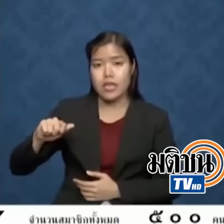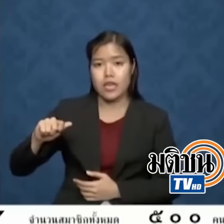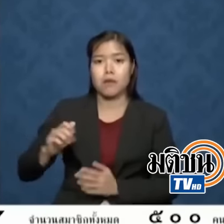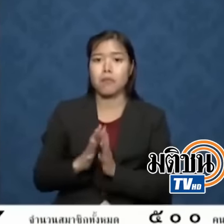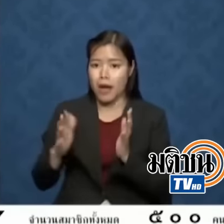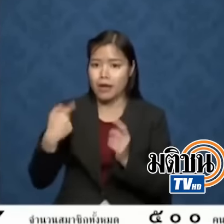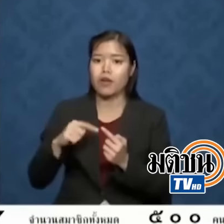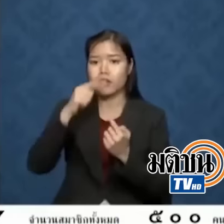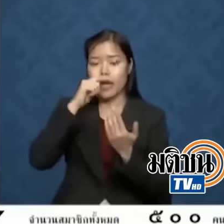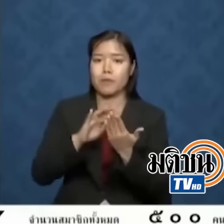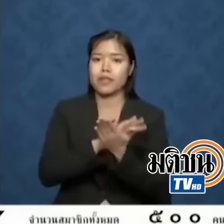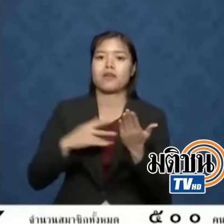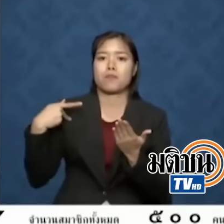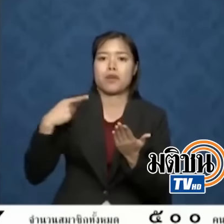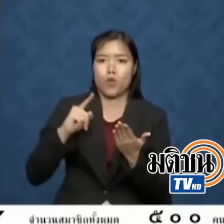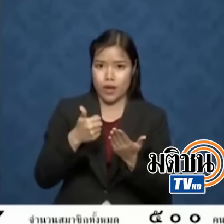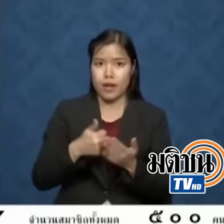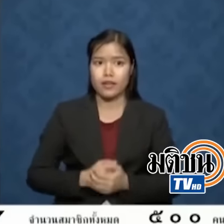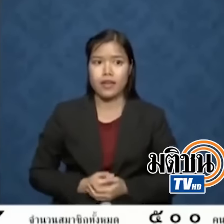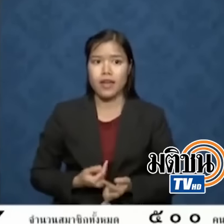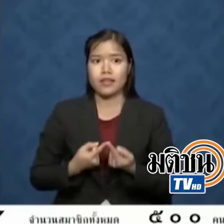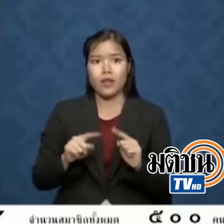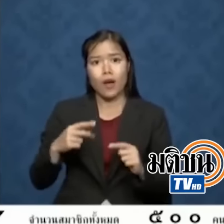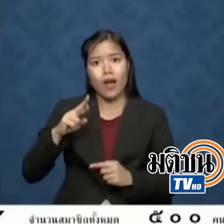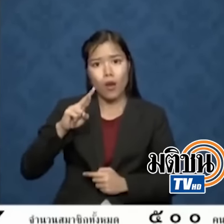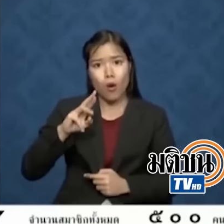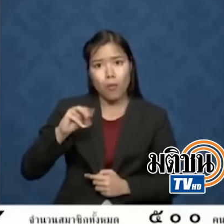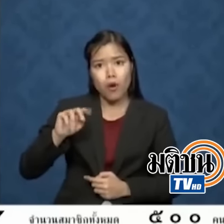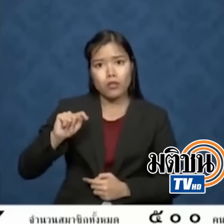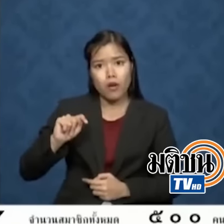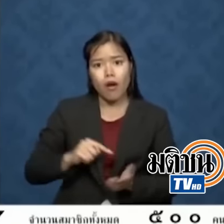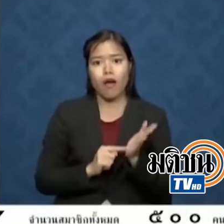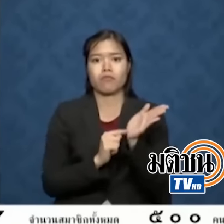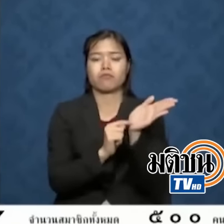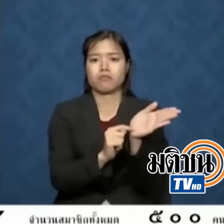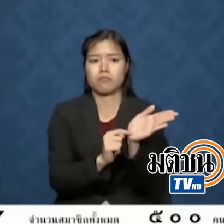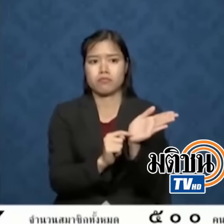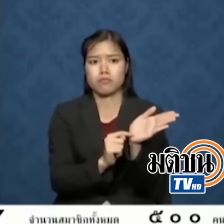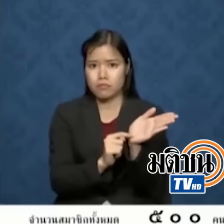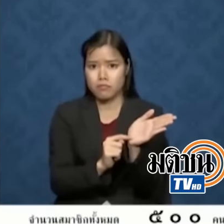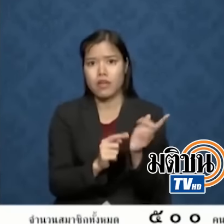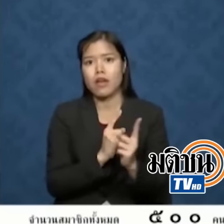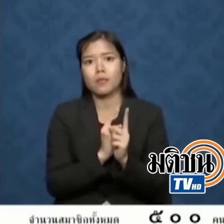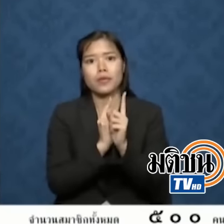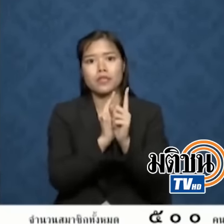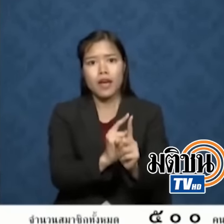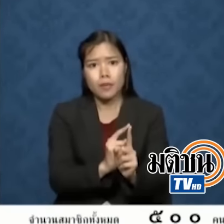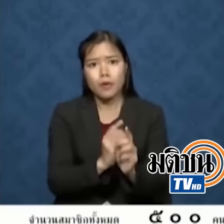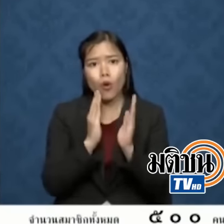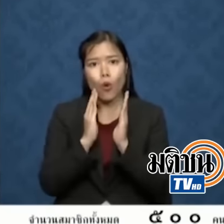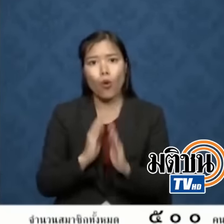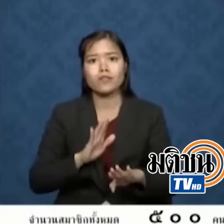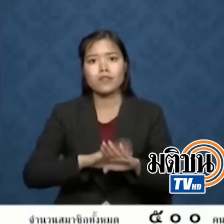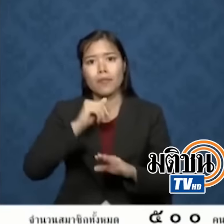ดแบบนี้ครับสิ่งที่ท่านรัฐมนตรีนำมาแสดงไม่ได้คำนวณอย่างที่ควรจะเป็นหรืออย่างที่เราเข้าใจหรืออย่างที่นักเศรษฐศาสตร์จำนวนมากใช้